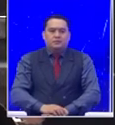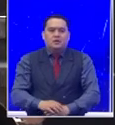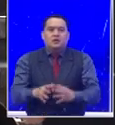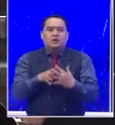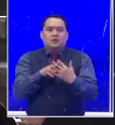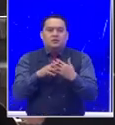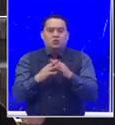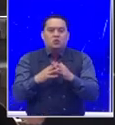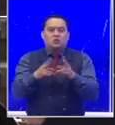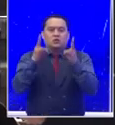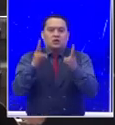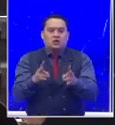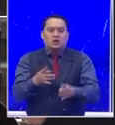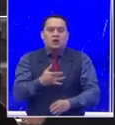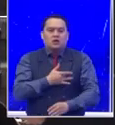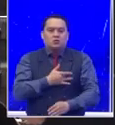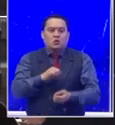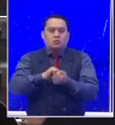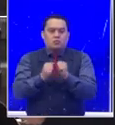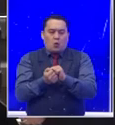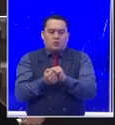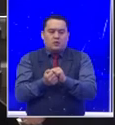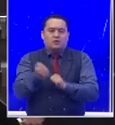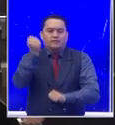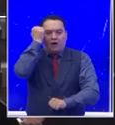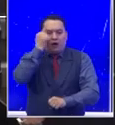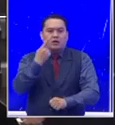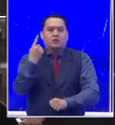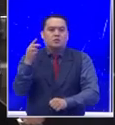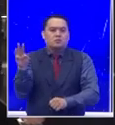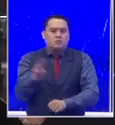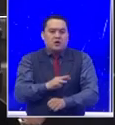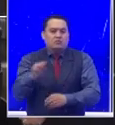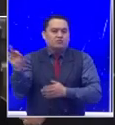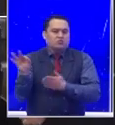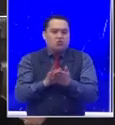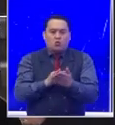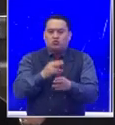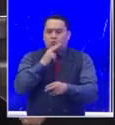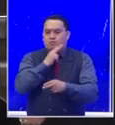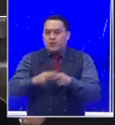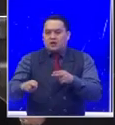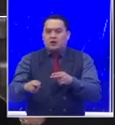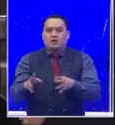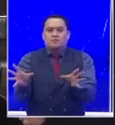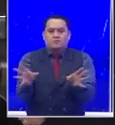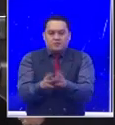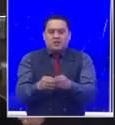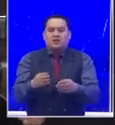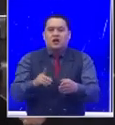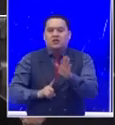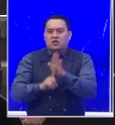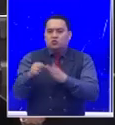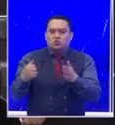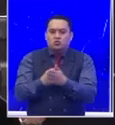Козлогарская трагедия до сих пор в моем сердце. Я хорошо помню то время. В один миг люди потеряли все, что имели. Я был тогда с козлогарцами от начала